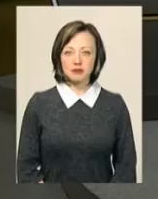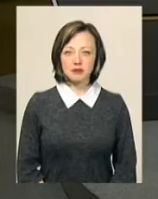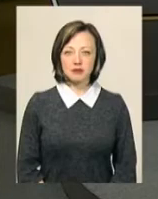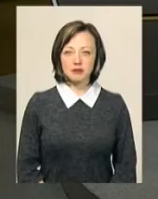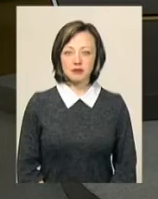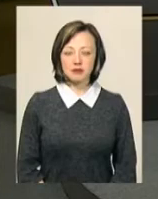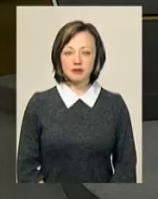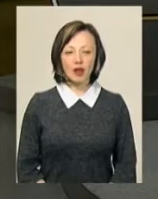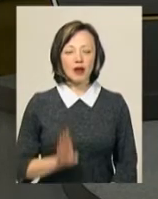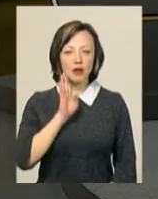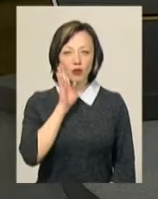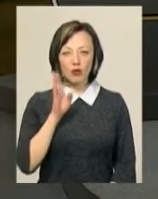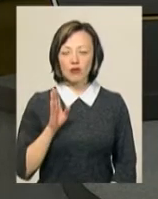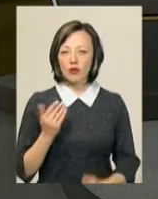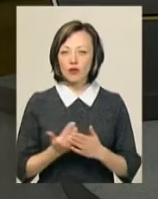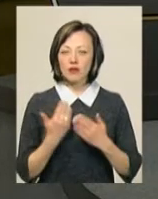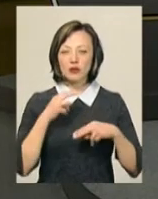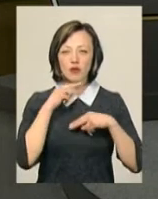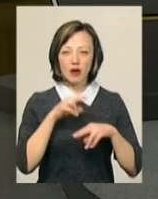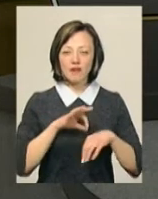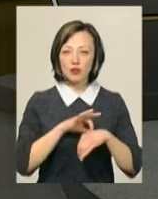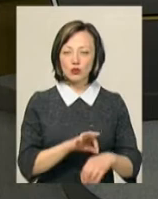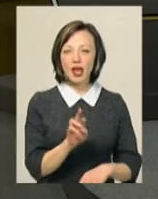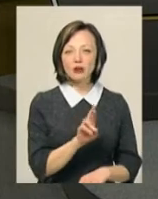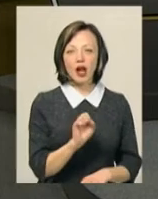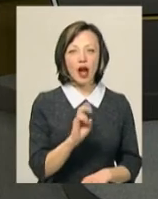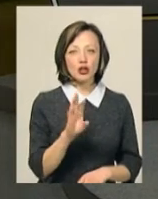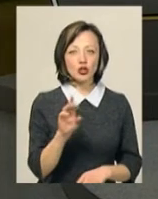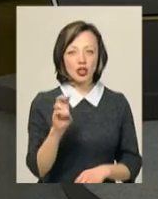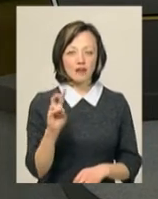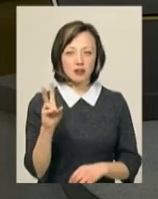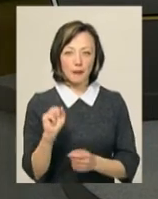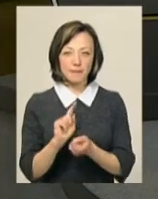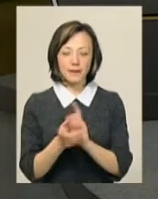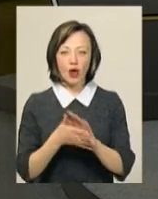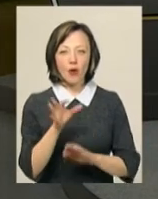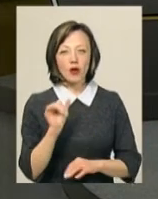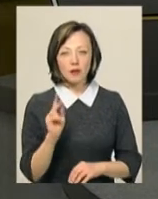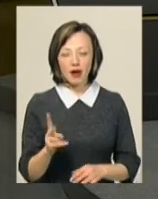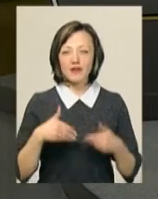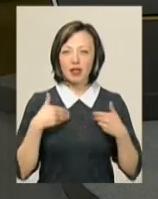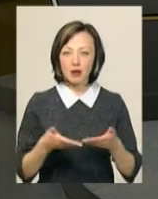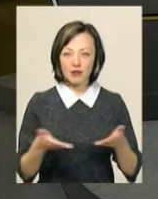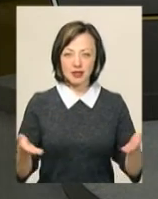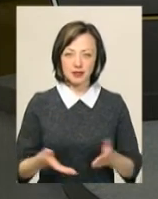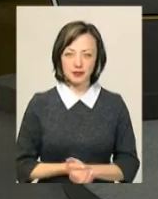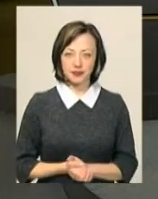Ранковий випуск новин до вашої уваги. В студії працюють ведуча Ярослава Антошевська, перекладач на жестову мову Ольга Рибак. Ми вітаємо